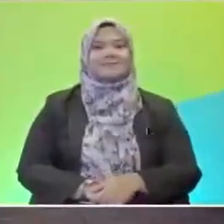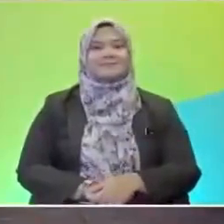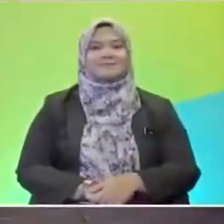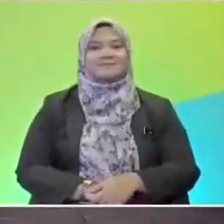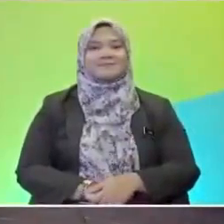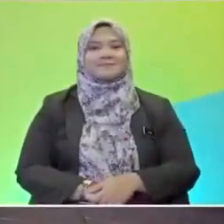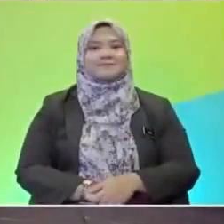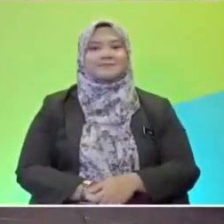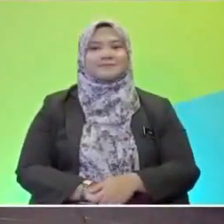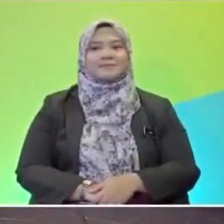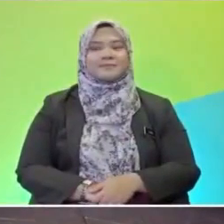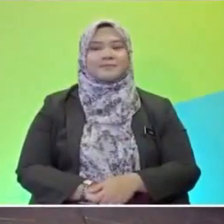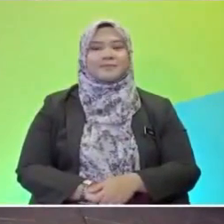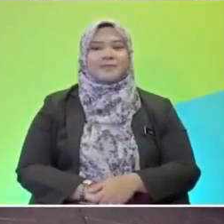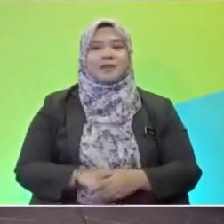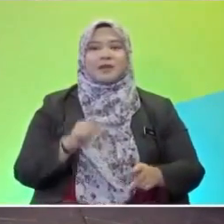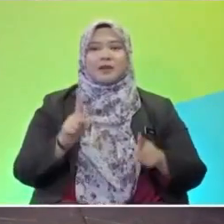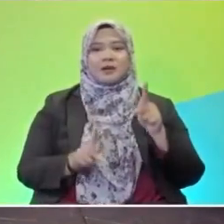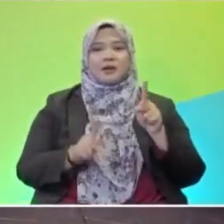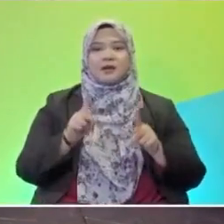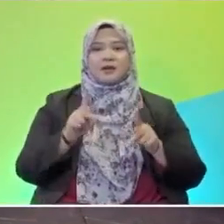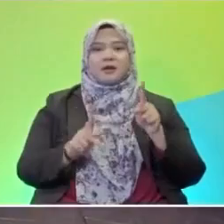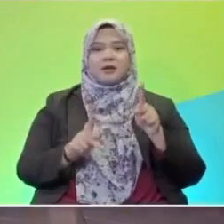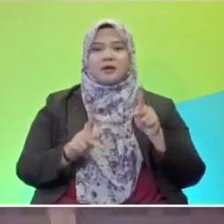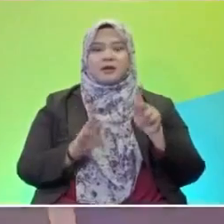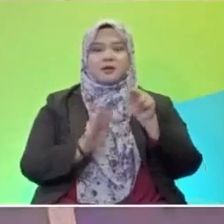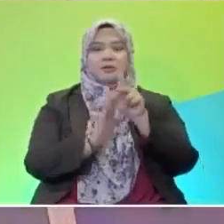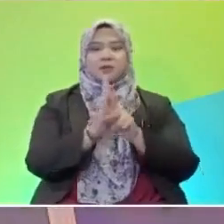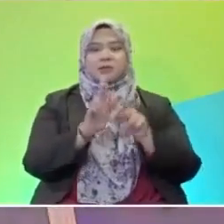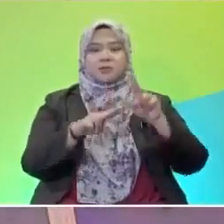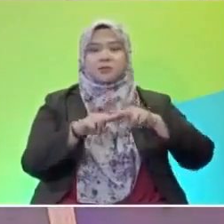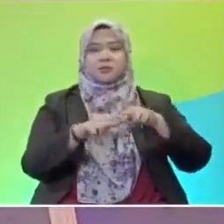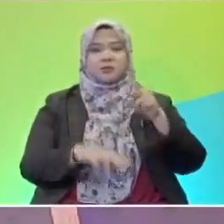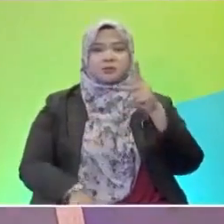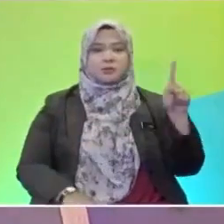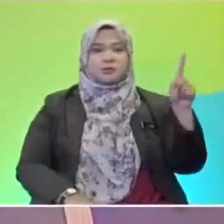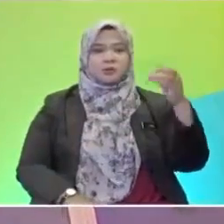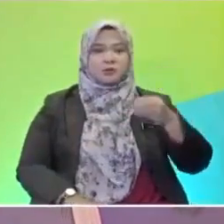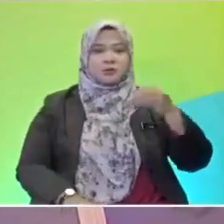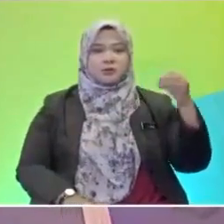jika berubah kedudukan objeknya